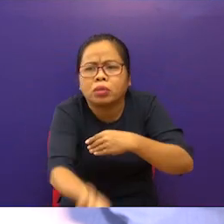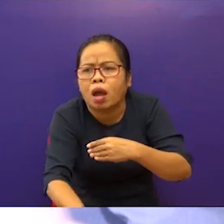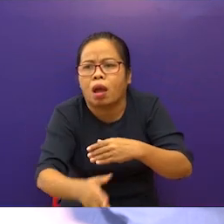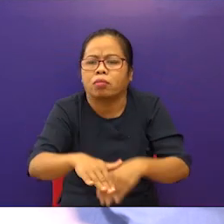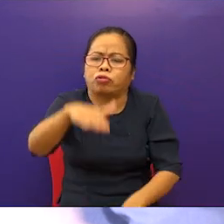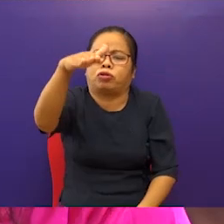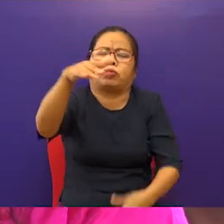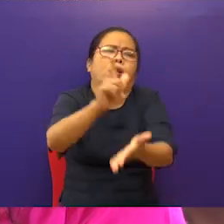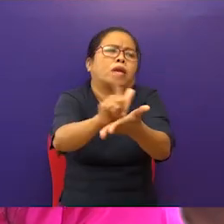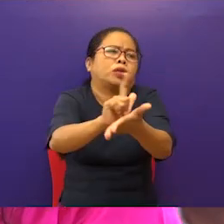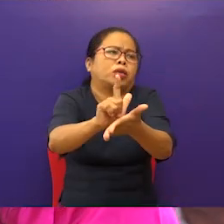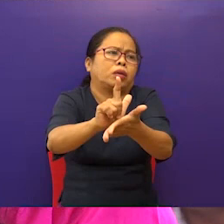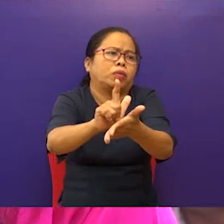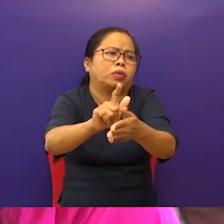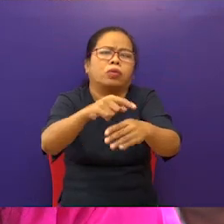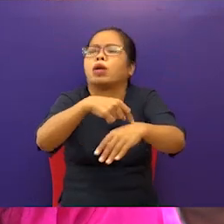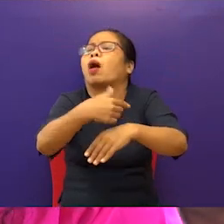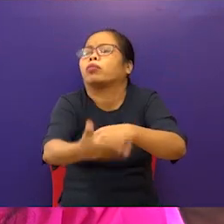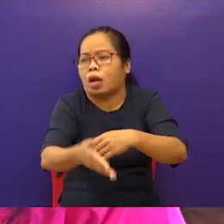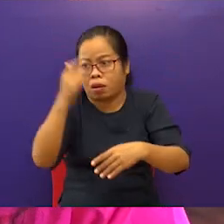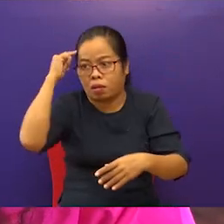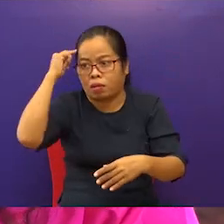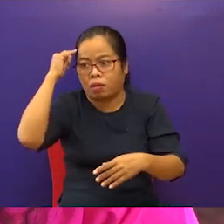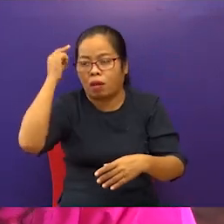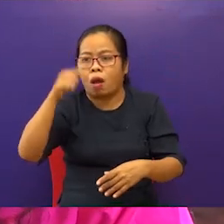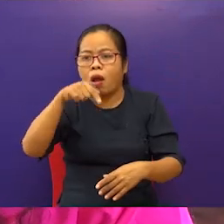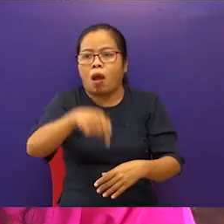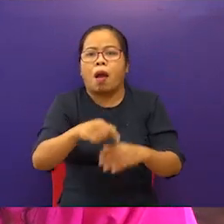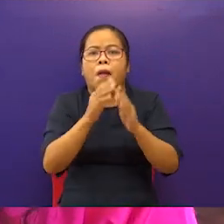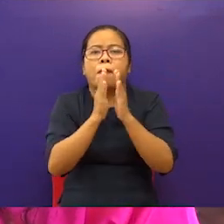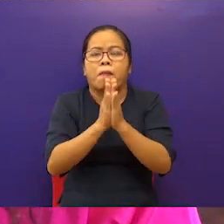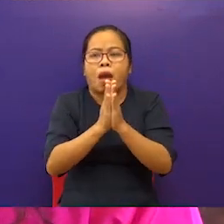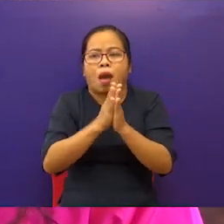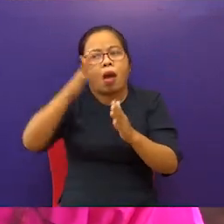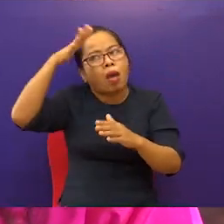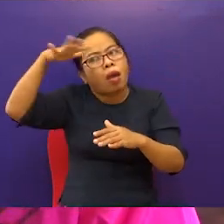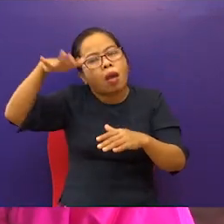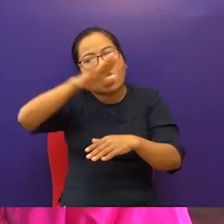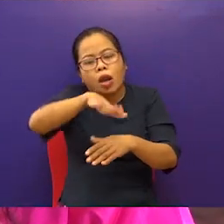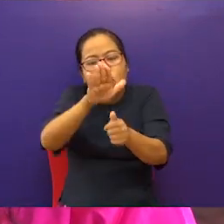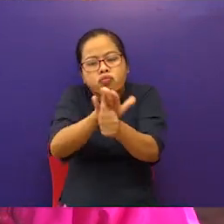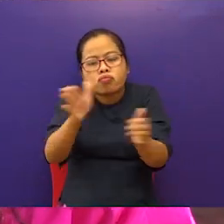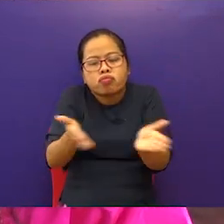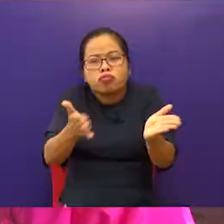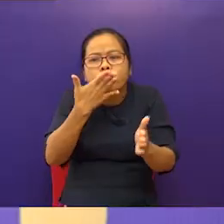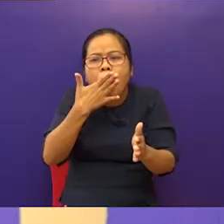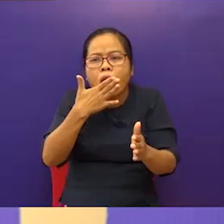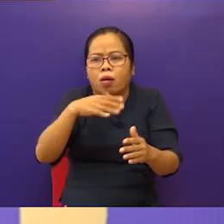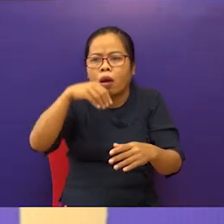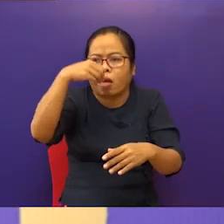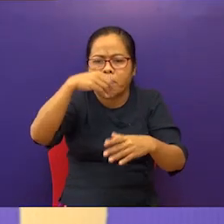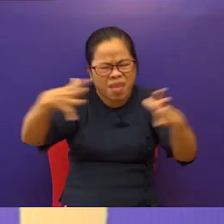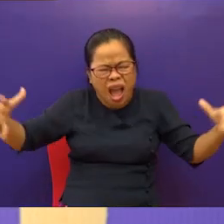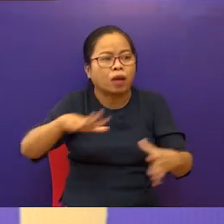ဒီအစိုးရအနေနဲ့ဖွင့်ထားတဲ့ကျောင်းကမန္တလေးမှာမတန်တက်ငယ်ချောင်းရှိတယ်ရန်ကုန်မှာမတန်တက်ငယ်ချောင်းရှိတယ်အဲ့ဒါပဲရှိပါတယ်ကျမတို့ကလေးတွေ